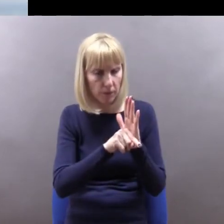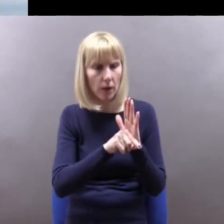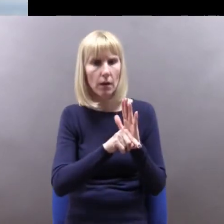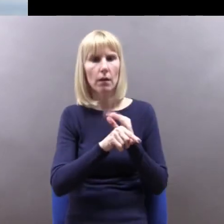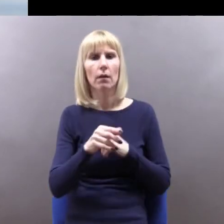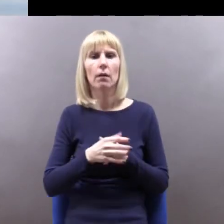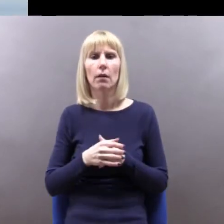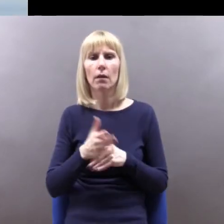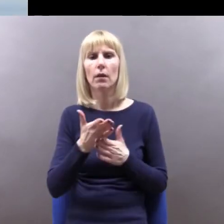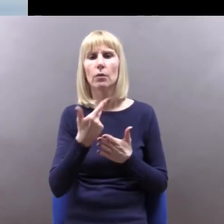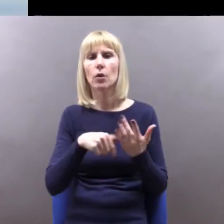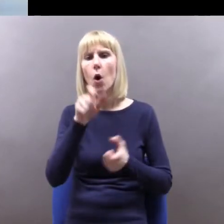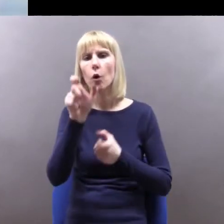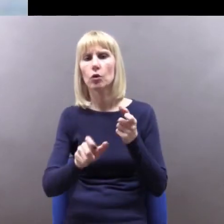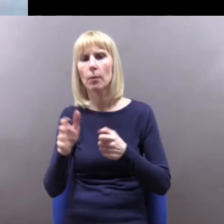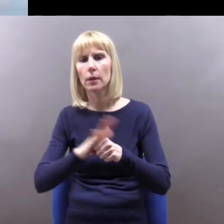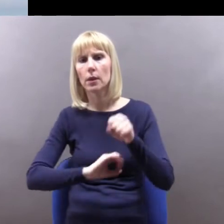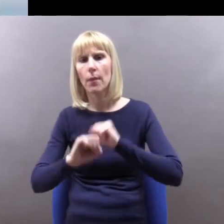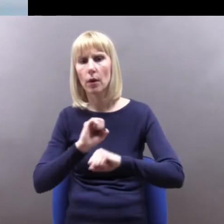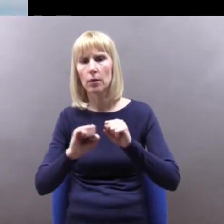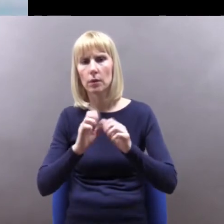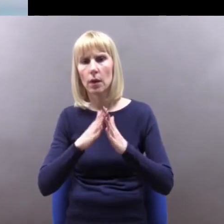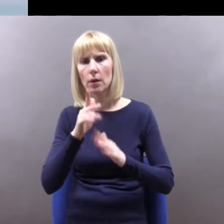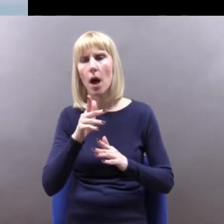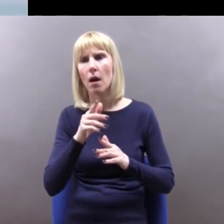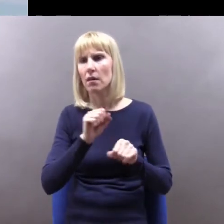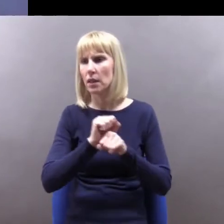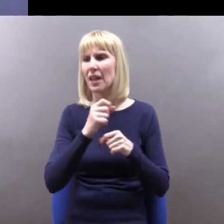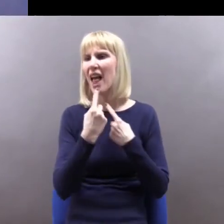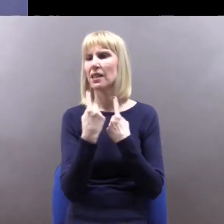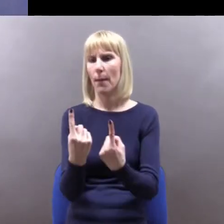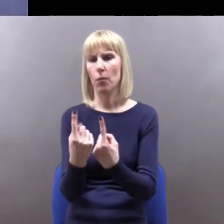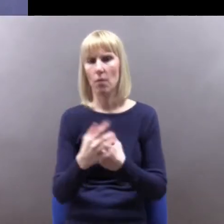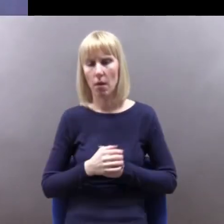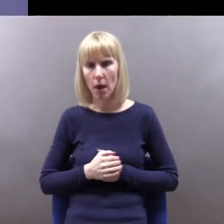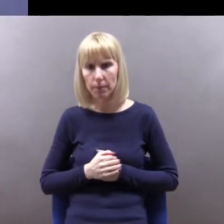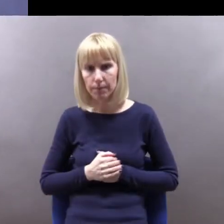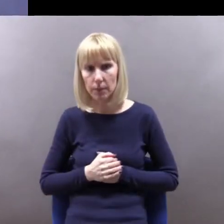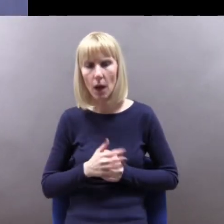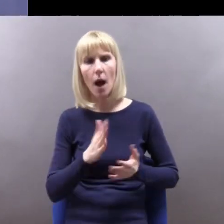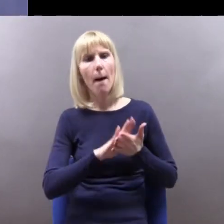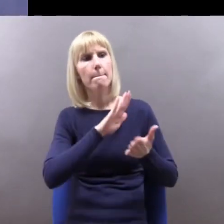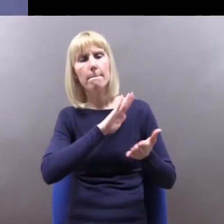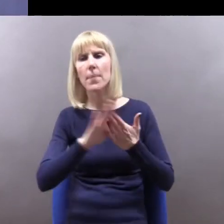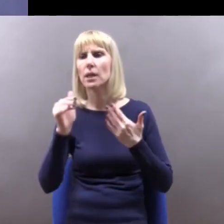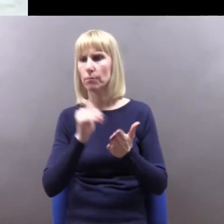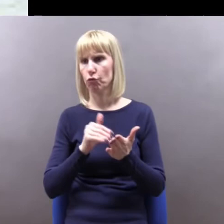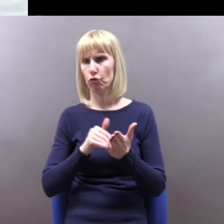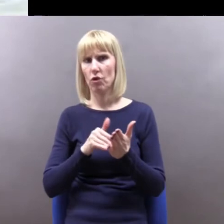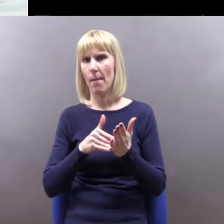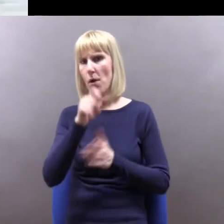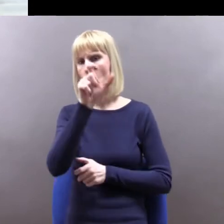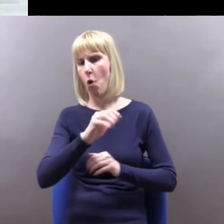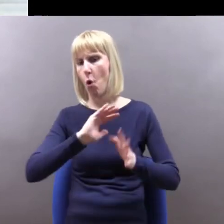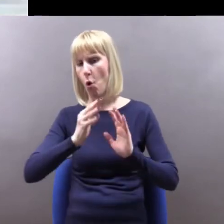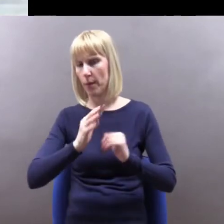dostępności z założenia chodzi o to, żeby osoba z niepełnosprawnością była samodzielna. Tak. Bez potrzeby stosowania